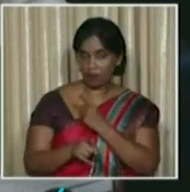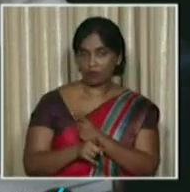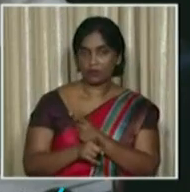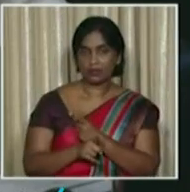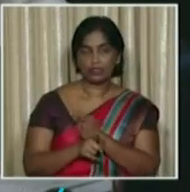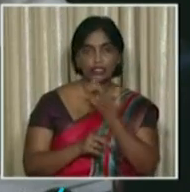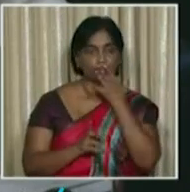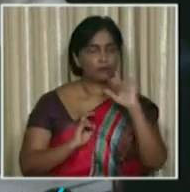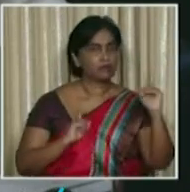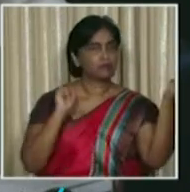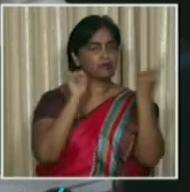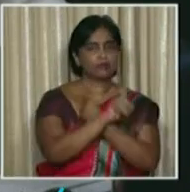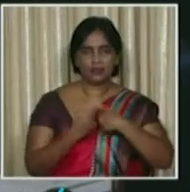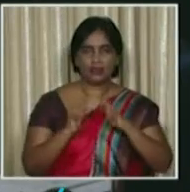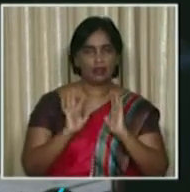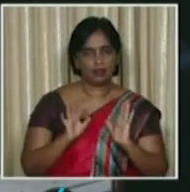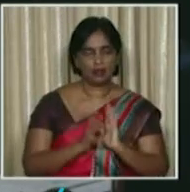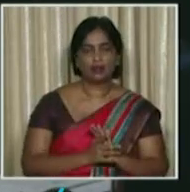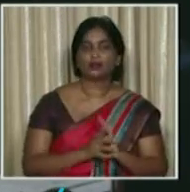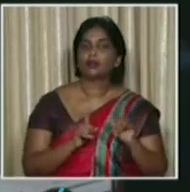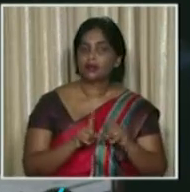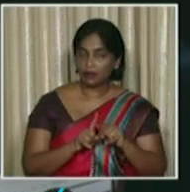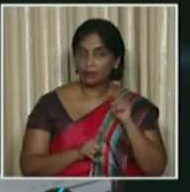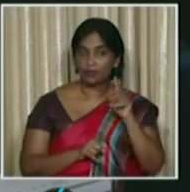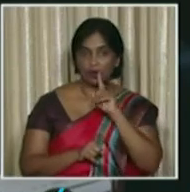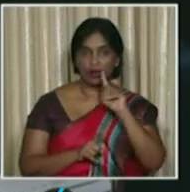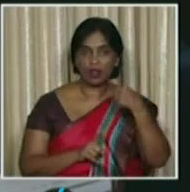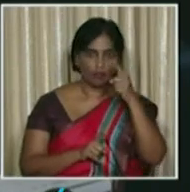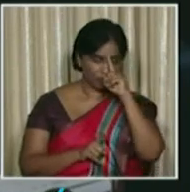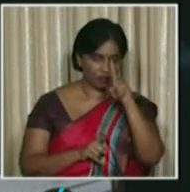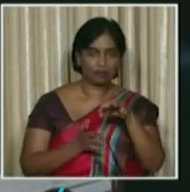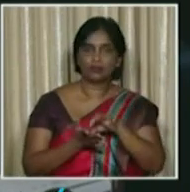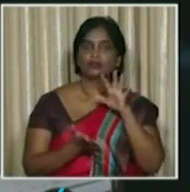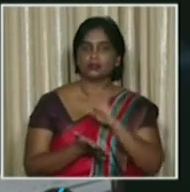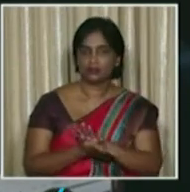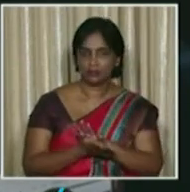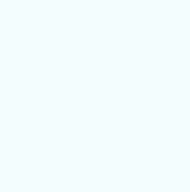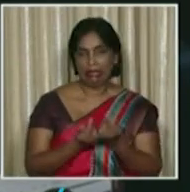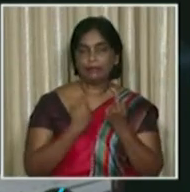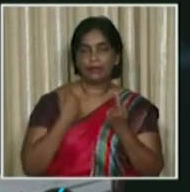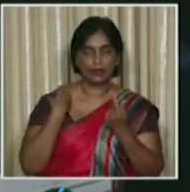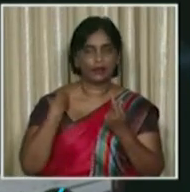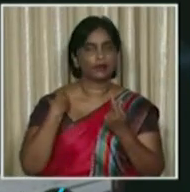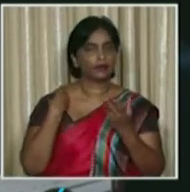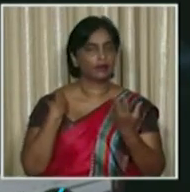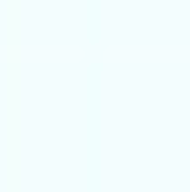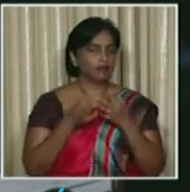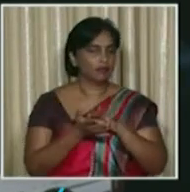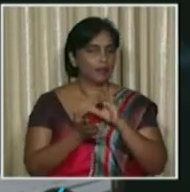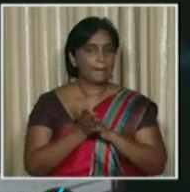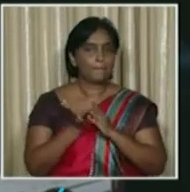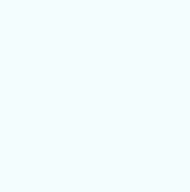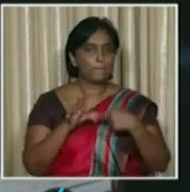තමයි. ඒතර එතෙන්ට ඒ ගුරුවරයෙක් නැතුව යනවා. ඒ වගේම ඔබතුමා දැන් කිව්වා ලබන සතියේ මේ තීන්දුව ගන්නවා කියලා මම හිතන්නේ තා ඉක්මනින්ම ඒ තීන්දුව අරගෙන මේ මැයි